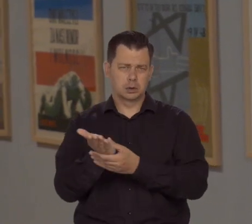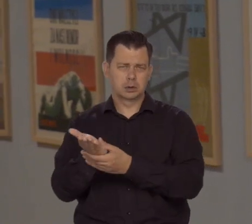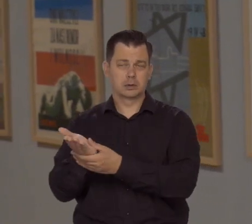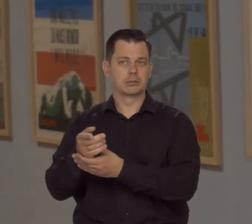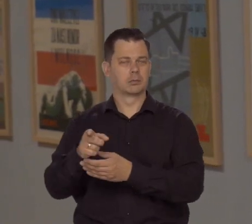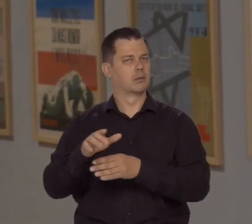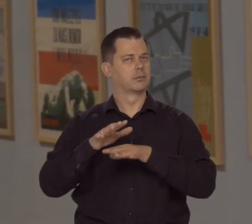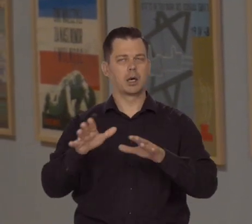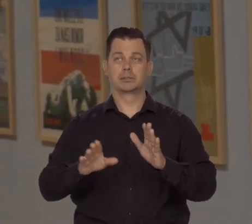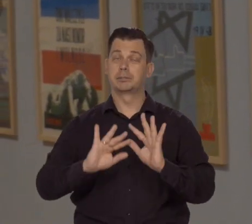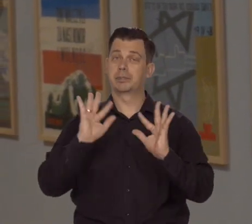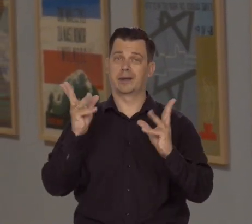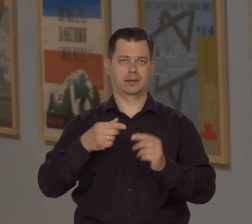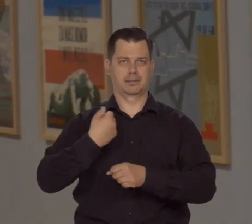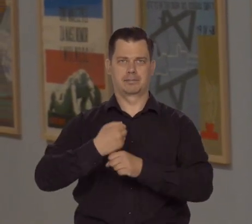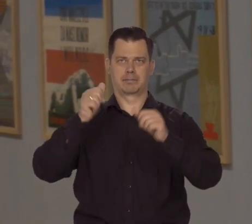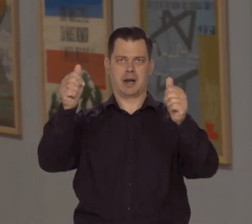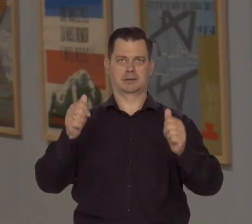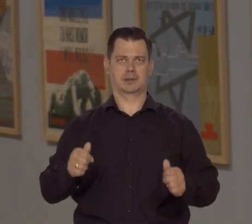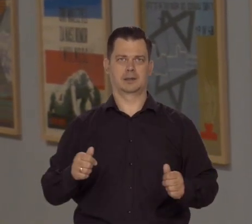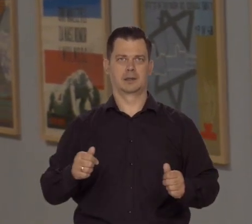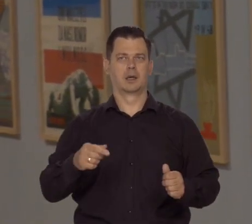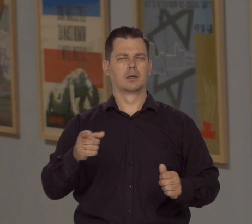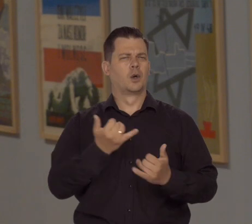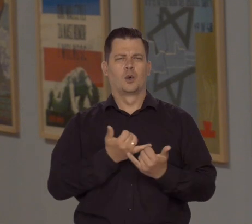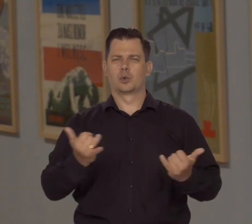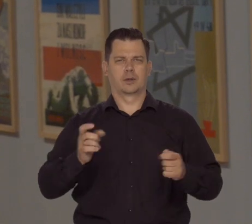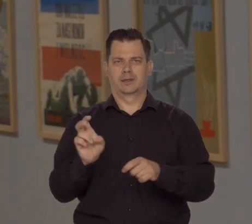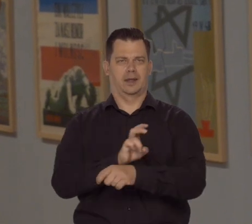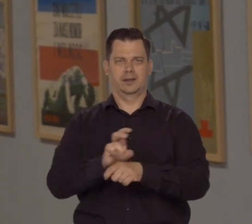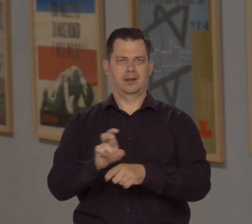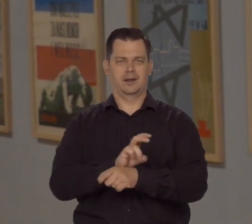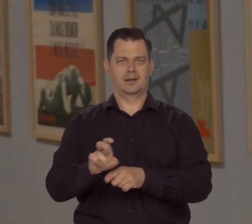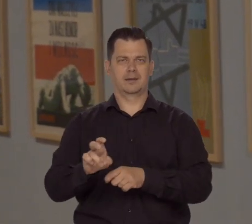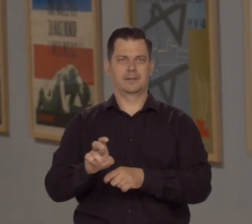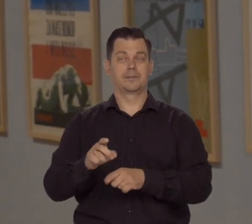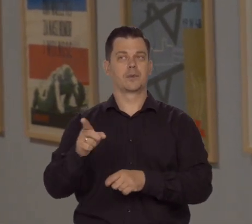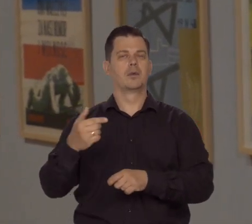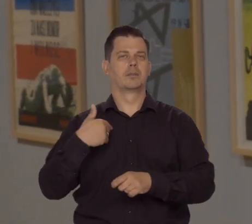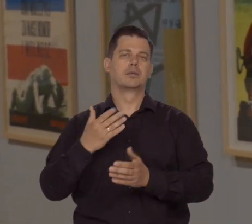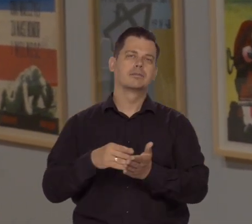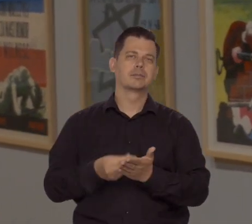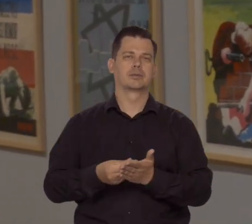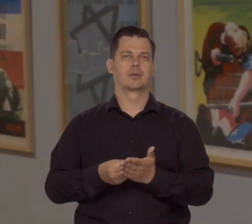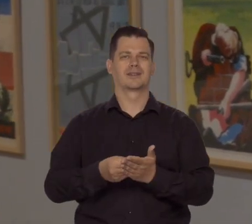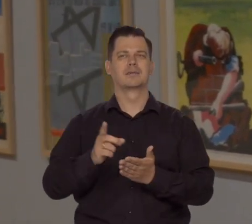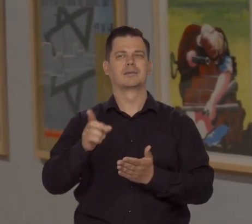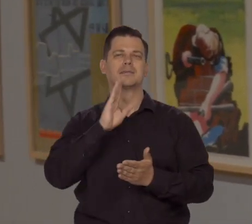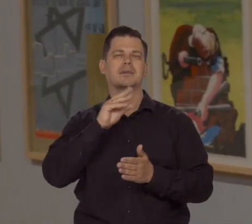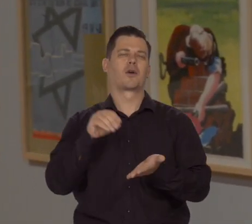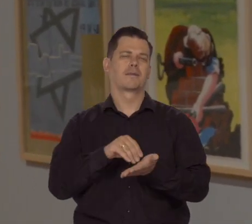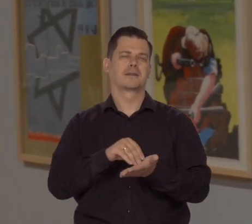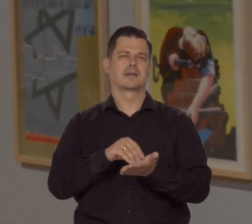wiele prac naprawdę wybitnych, które operują bardzo zróżnicowaną formą. Z jednej strony to jest taka